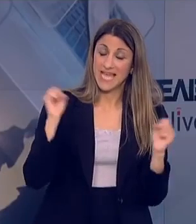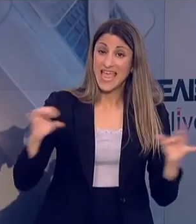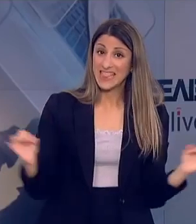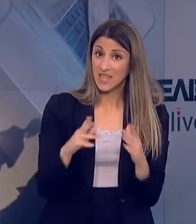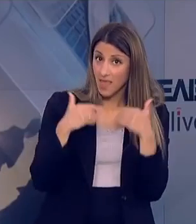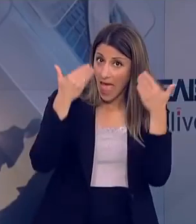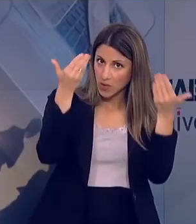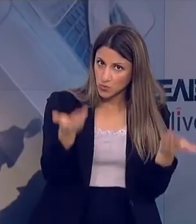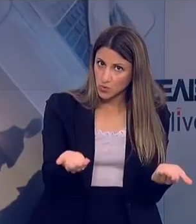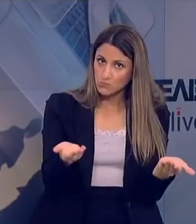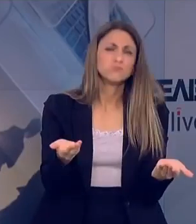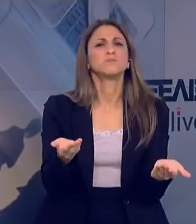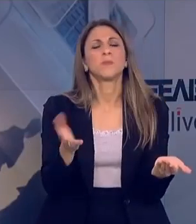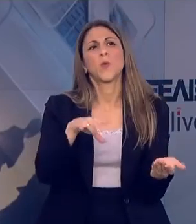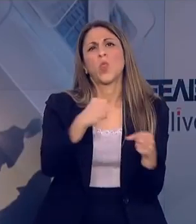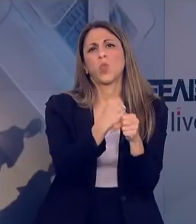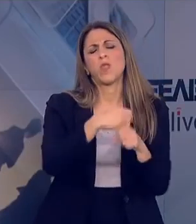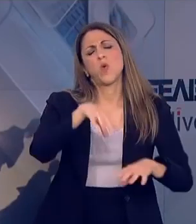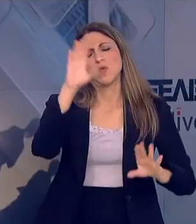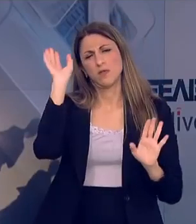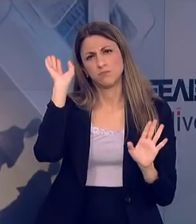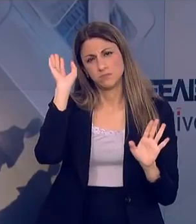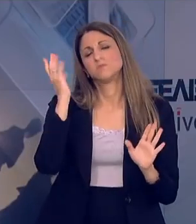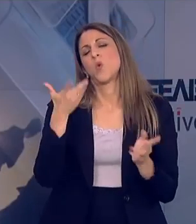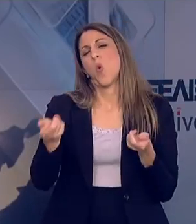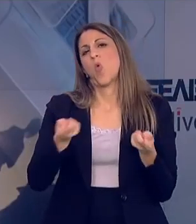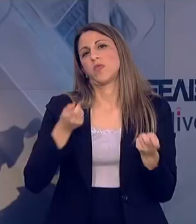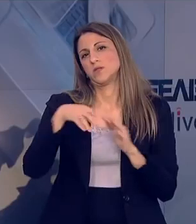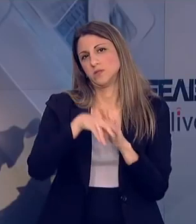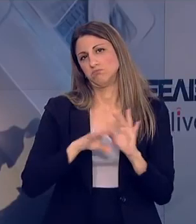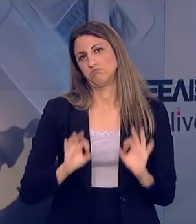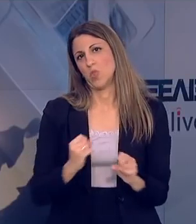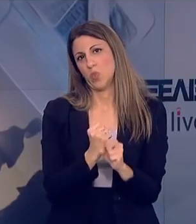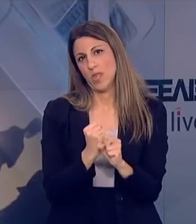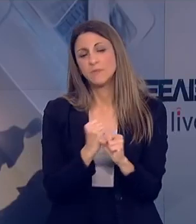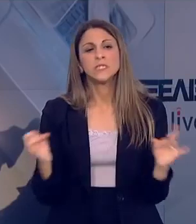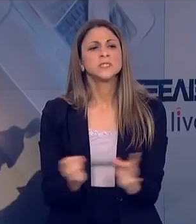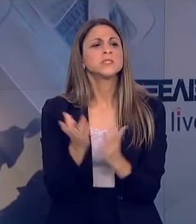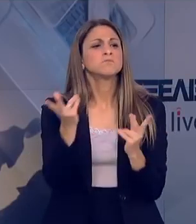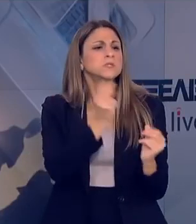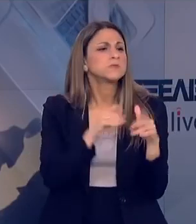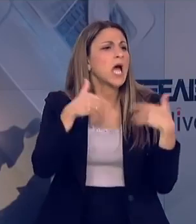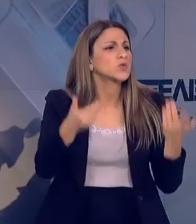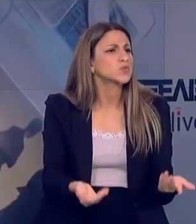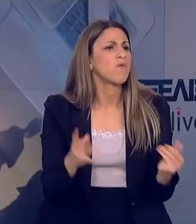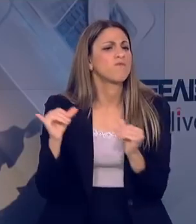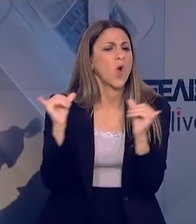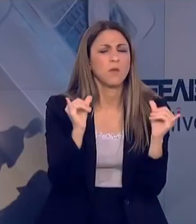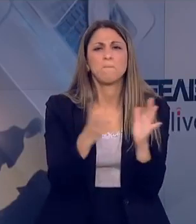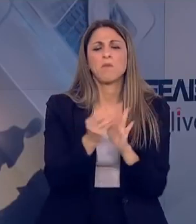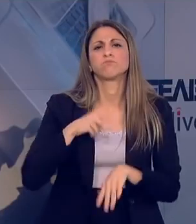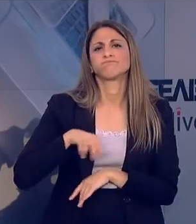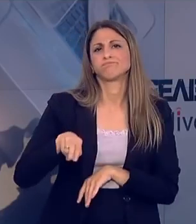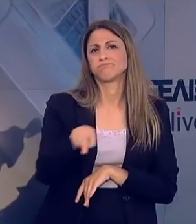βγαίνουμε έξω. Όχι για τις δουλειές μας, όπου τηρούμε τις οδηγίες έτσι κι αλλιώς, αλλά για να χαλαρώσουμε, όταν βγαίνουμε για να